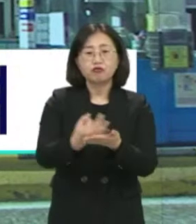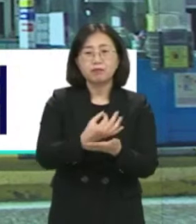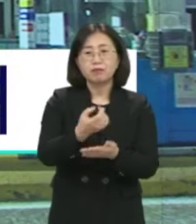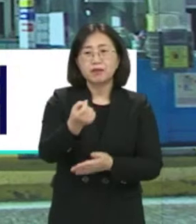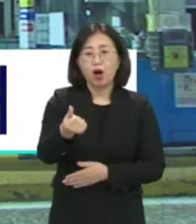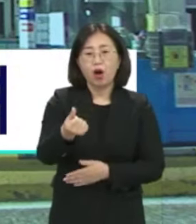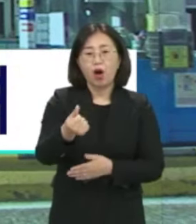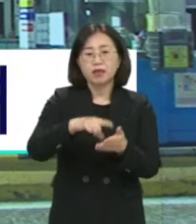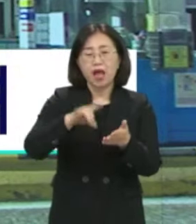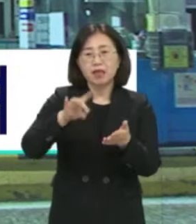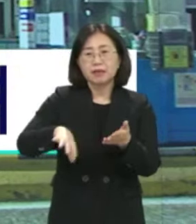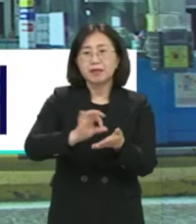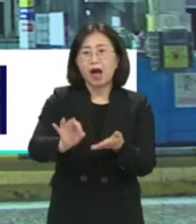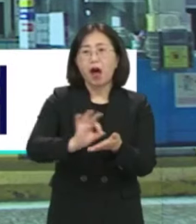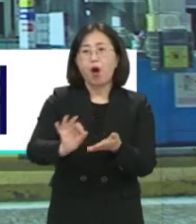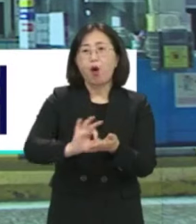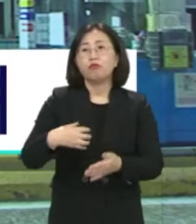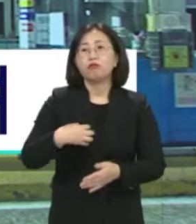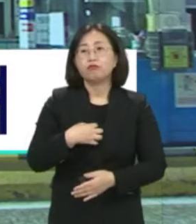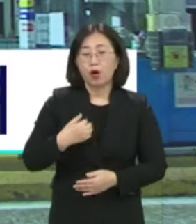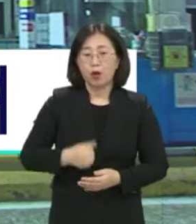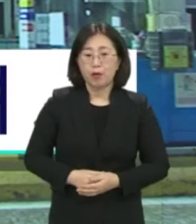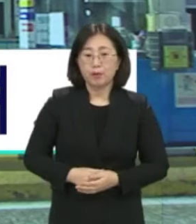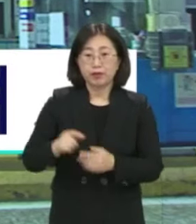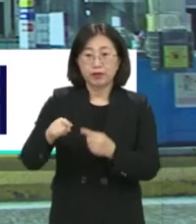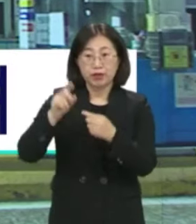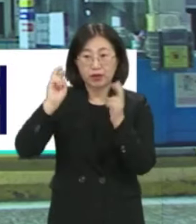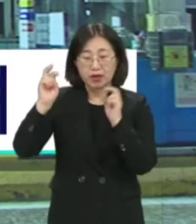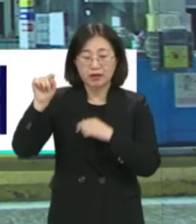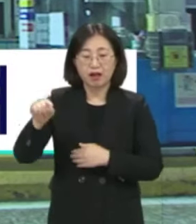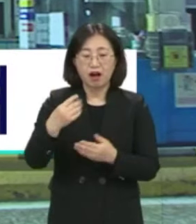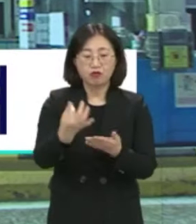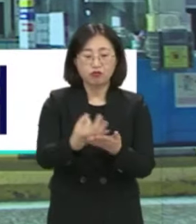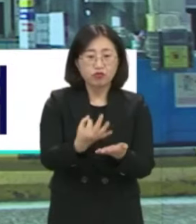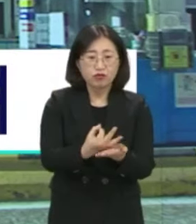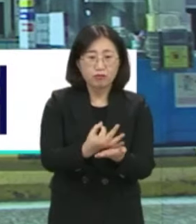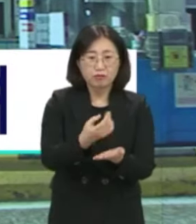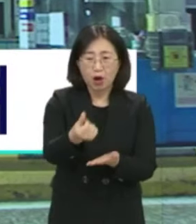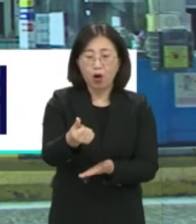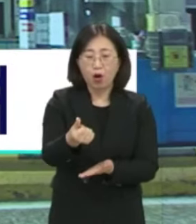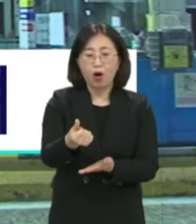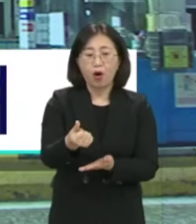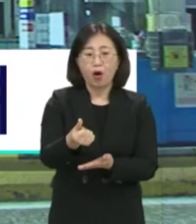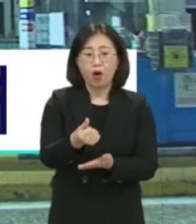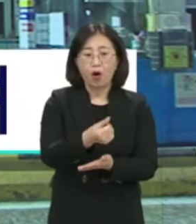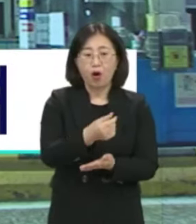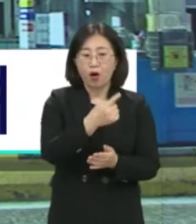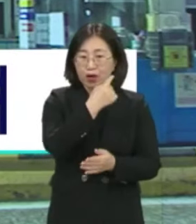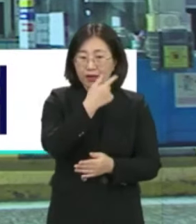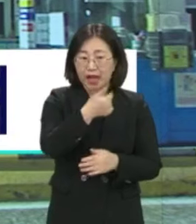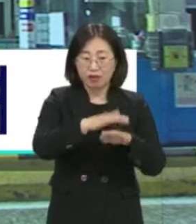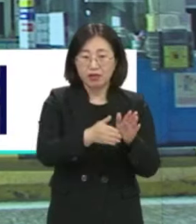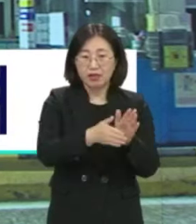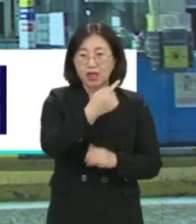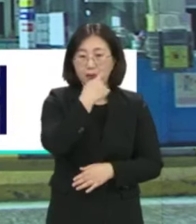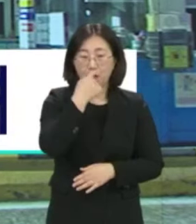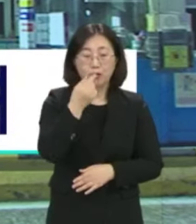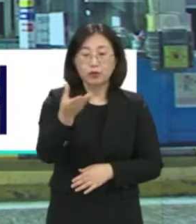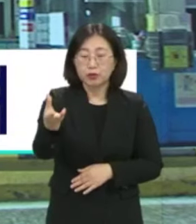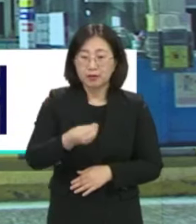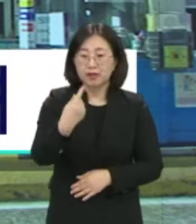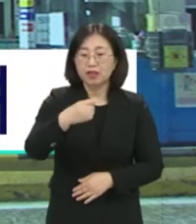있습니다 운영사 측이 예상보다 수익이 나질 않아 도로 개통 당시 대전시의 보증으로 빌린 1400억 원